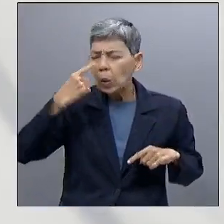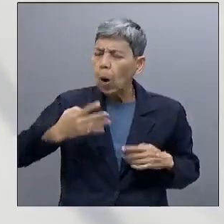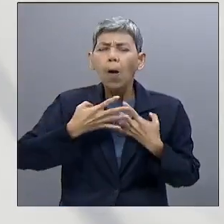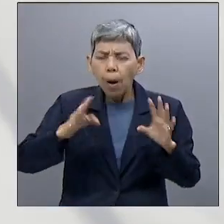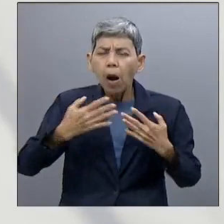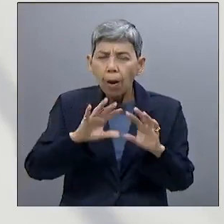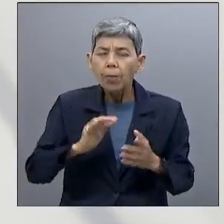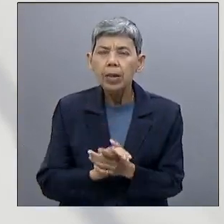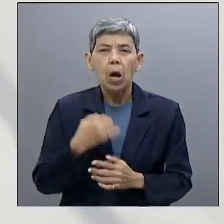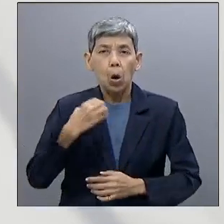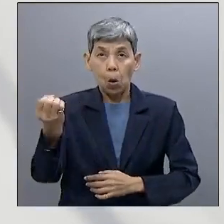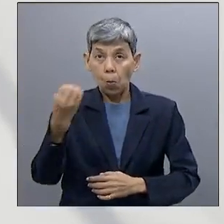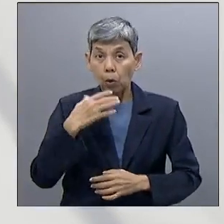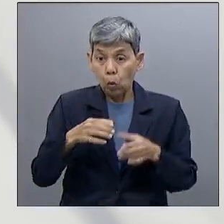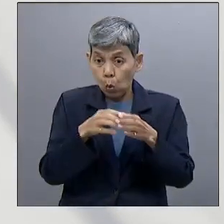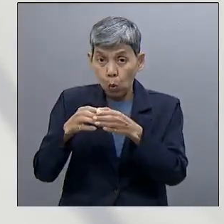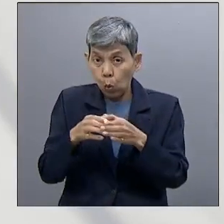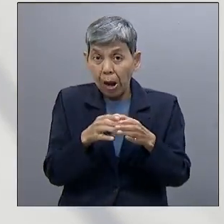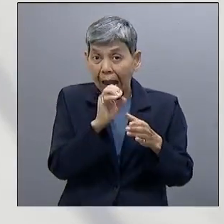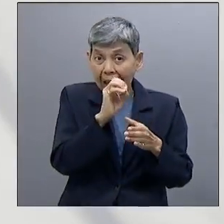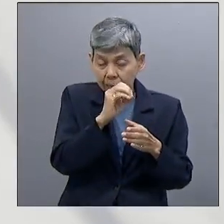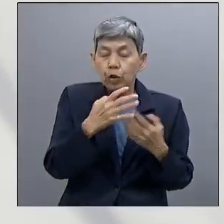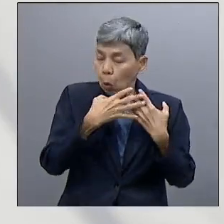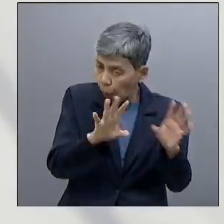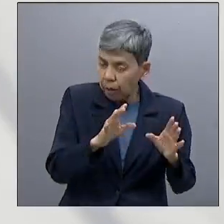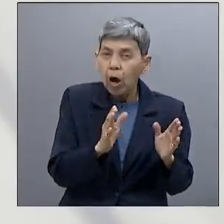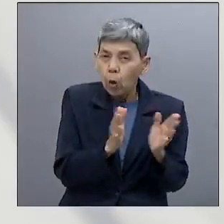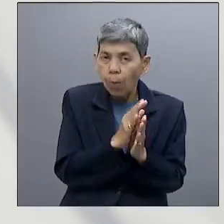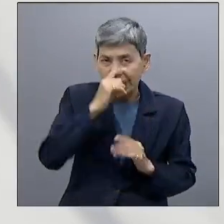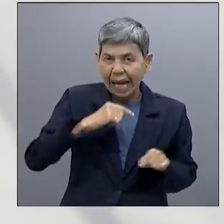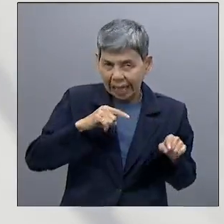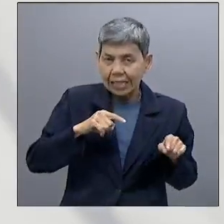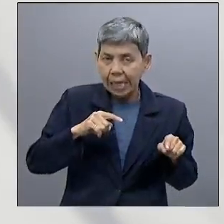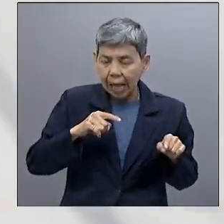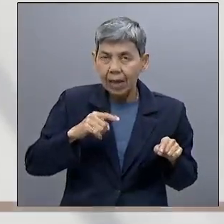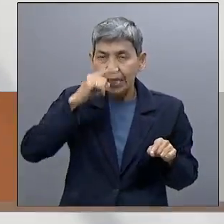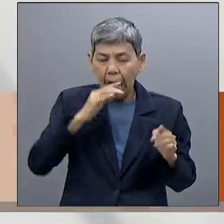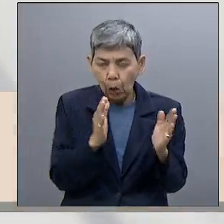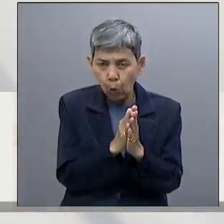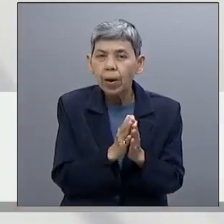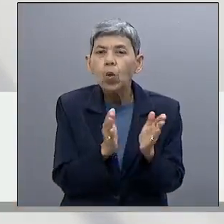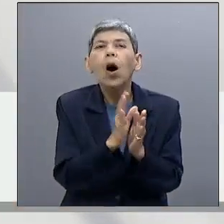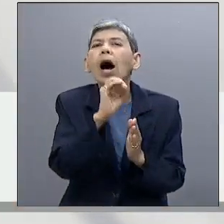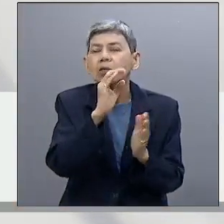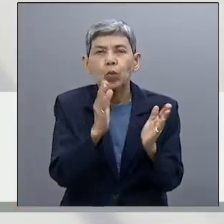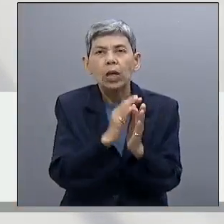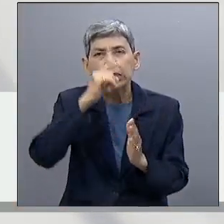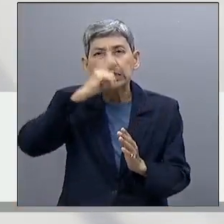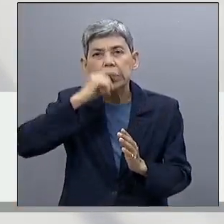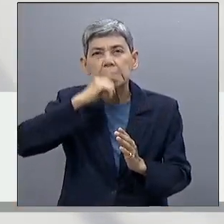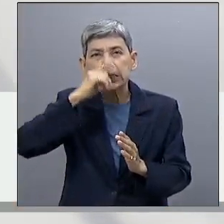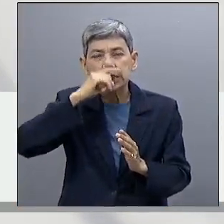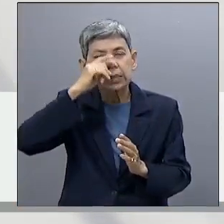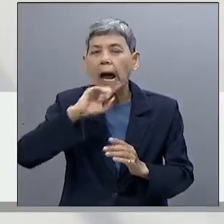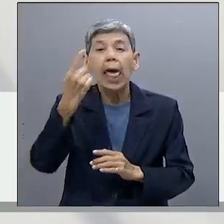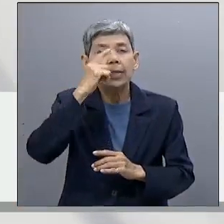านั้นอ ันนี้ก็คือคอนเฟิร์มว่าถ้าเป็นกลุ่ม50คนที่เขาบอกจะปล่อยเนี่ยรวมถึงตัวประกันคนไทย ของเราเขาบอกว่าของเราจะเป็น priority